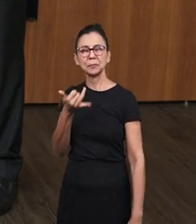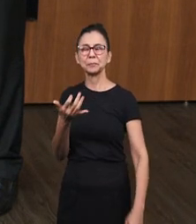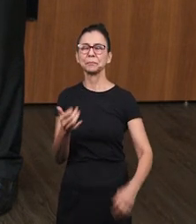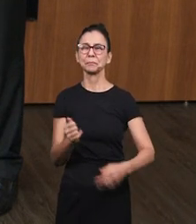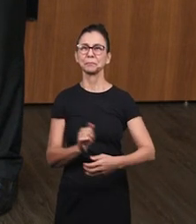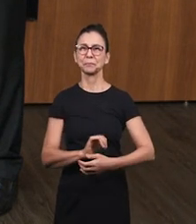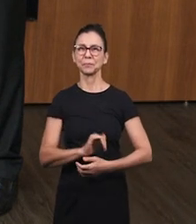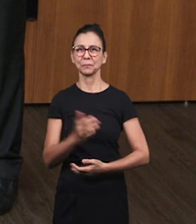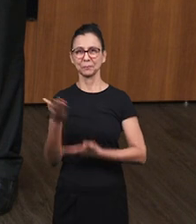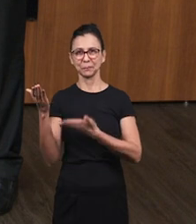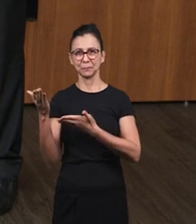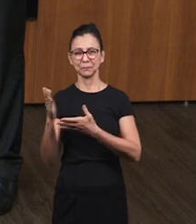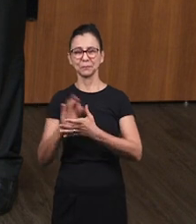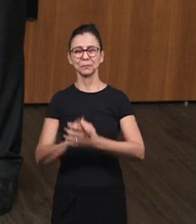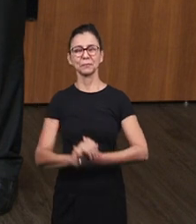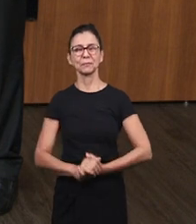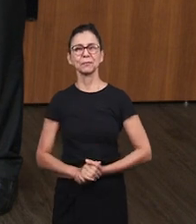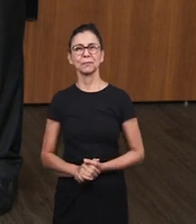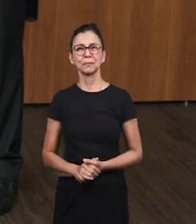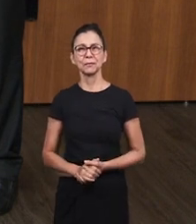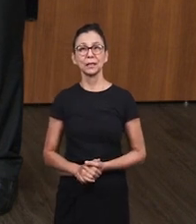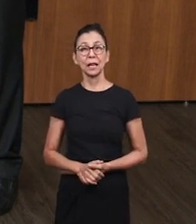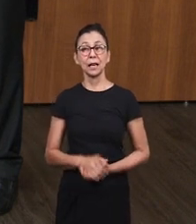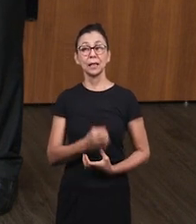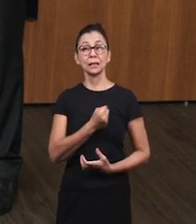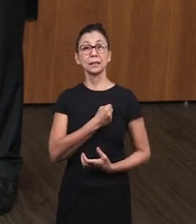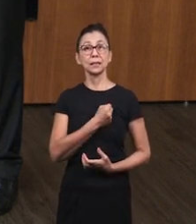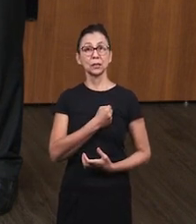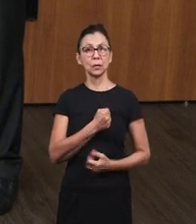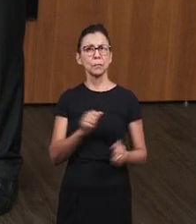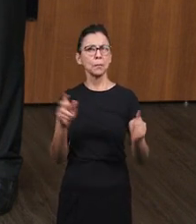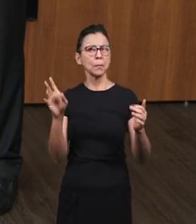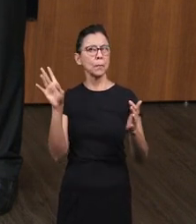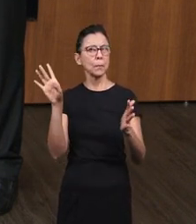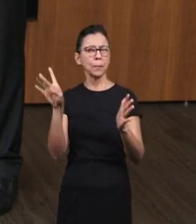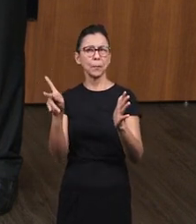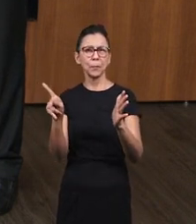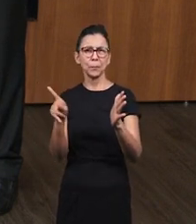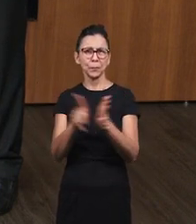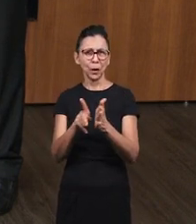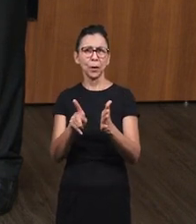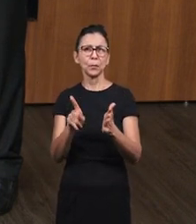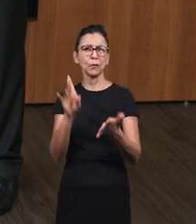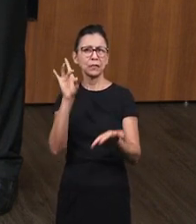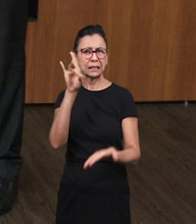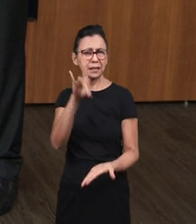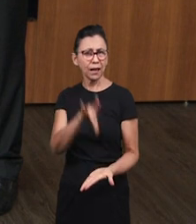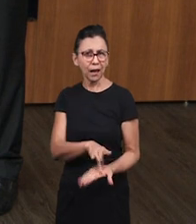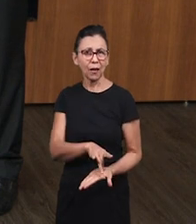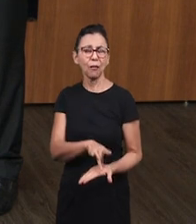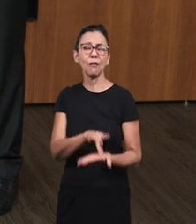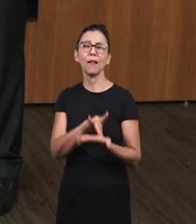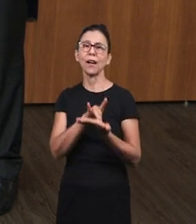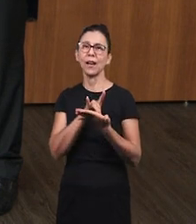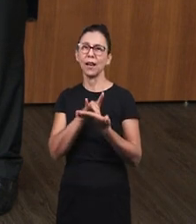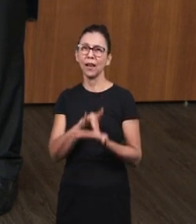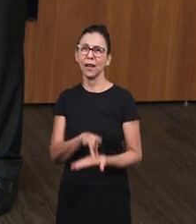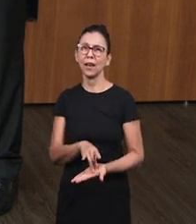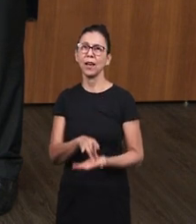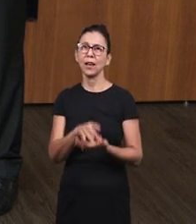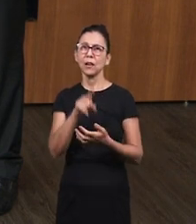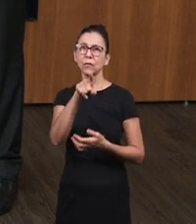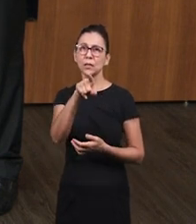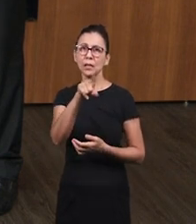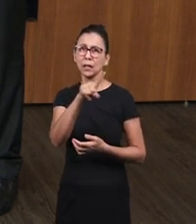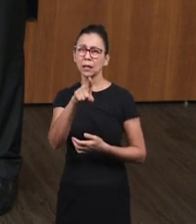0800 707 30 76. Ce numéro est exclusif pour répondre à